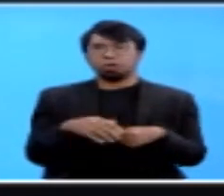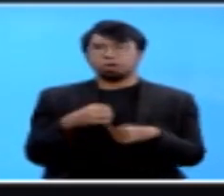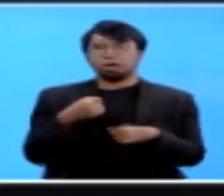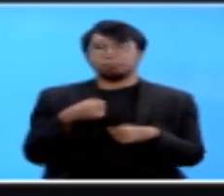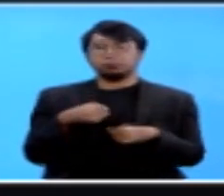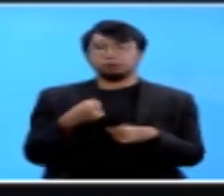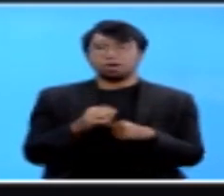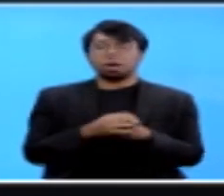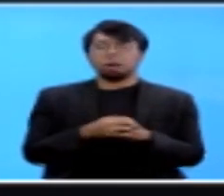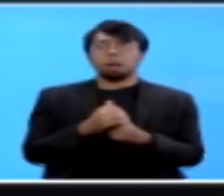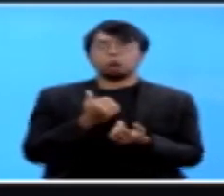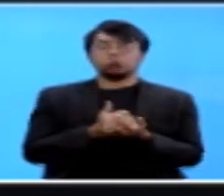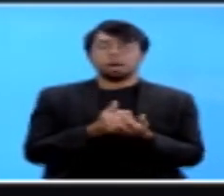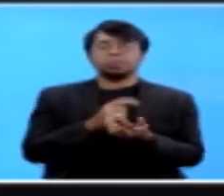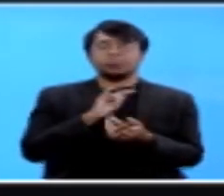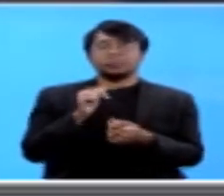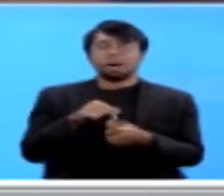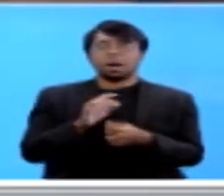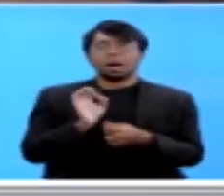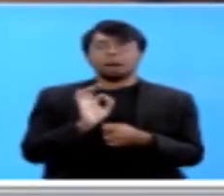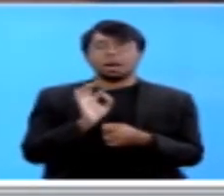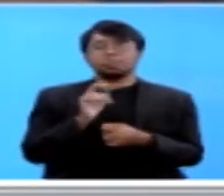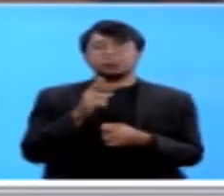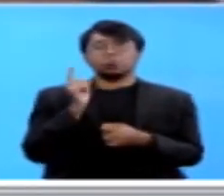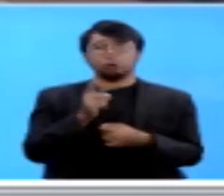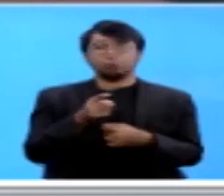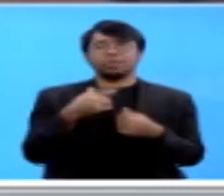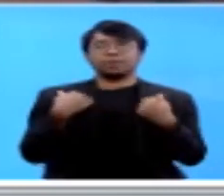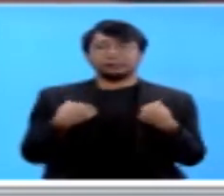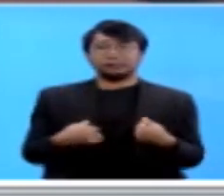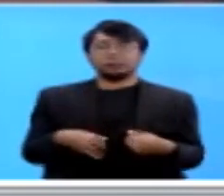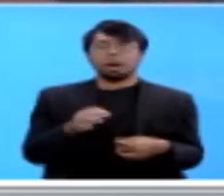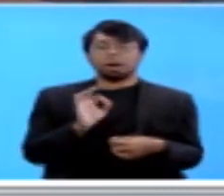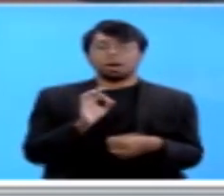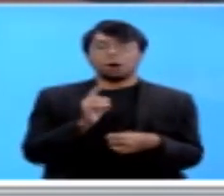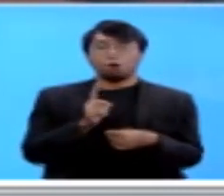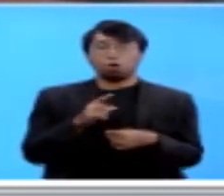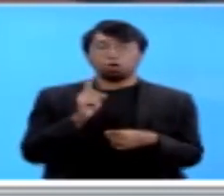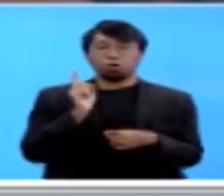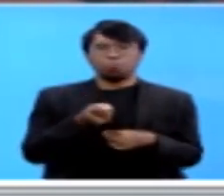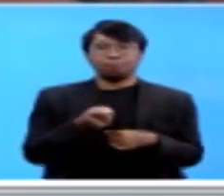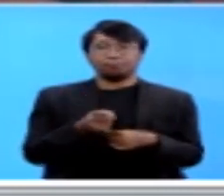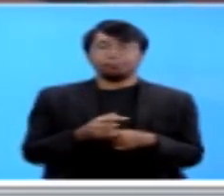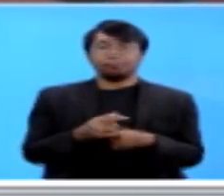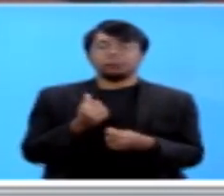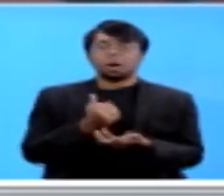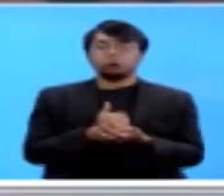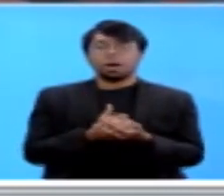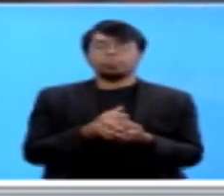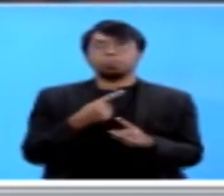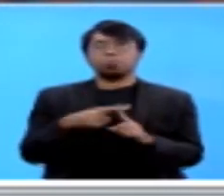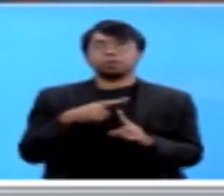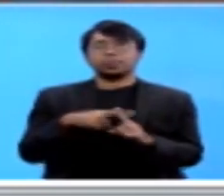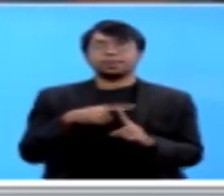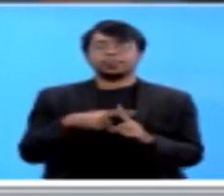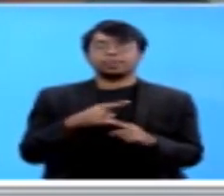itu seharusnya sudah tidak ada. Hukuman-hukuman itu mestinya kalau dianggap hukuman atau sanksi adalah disiplin positif yang tidak